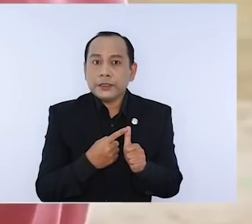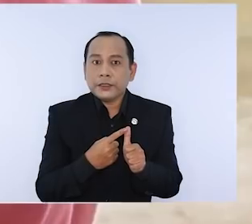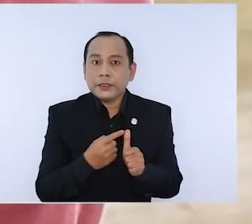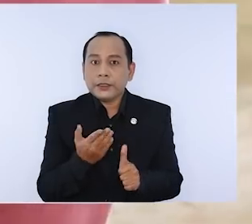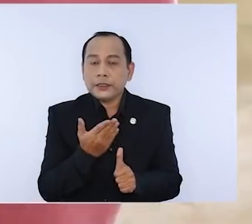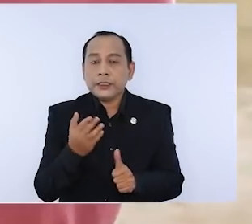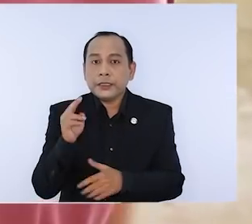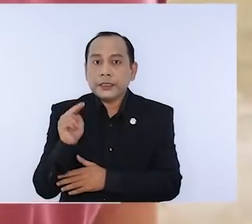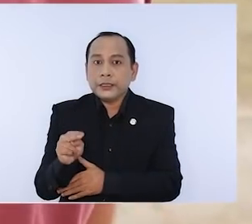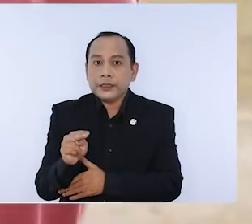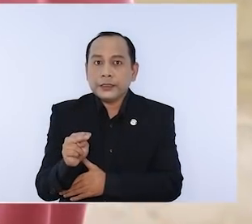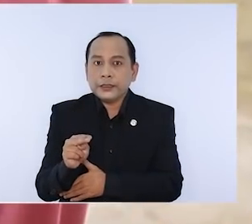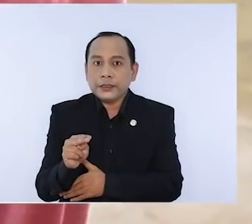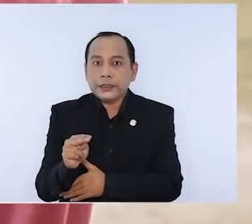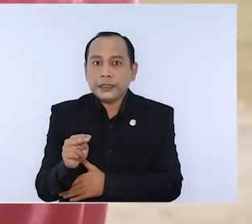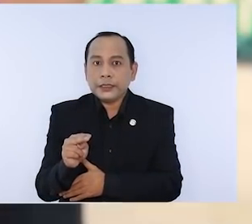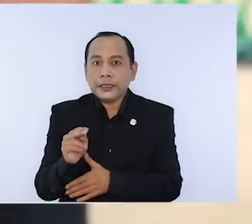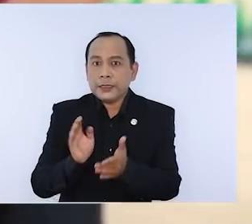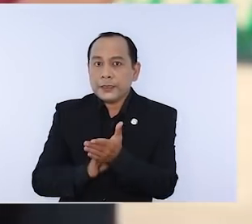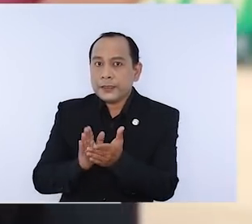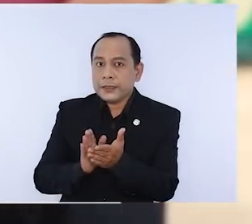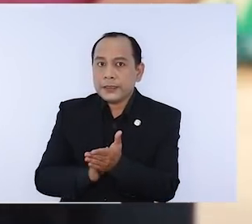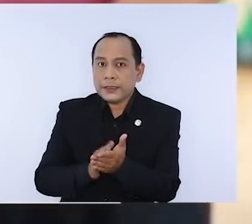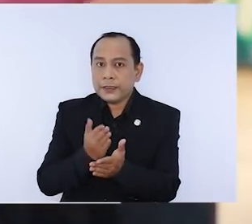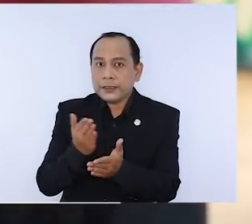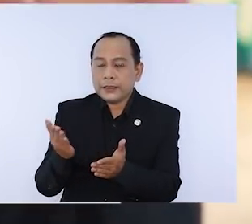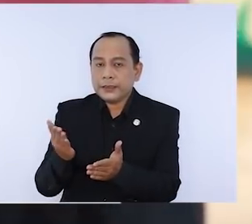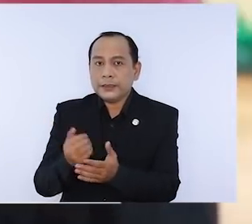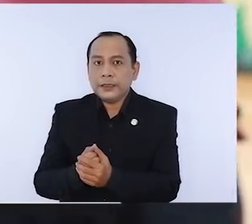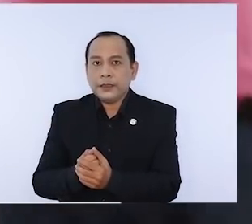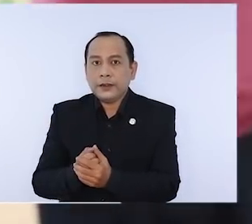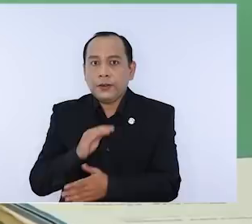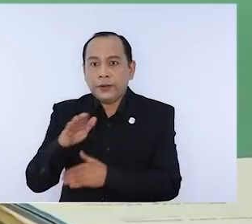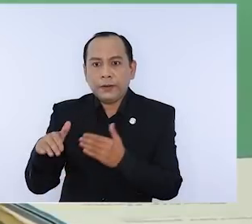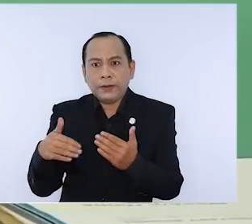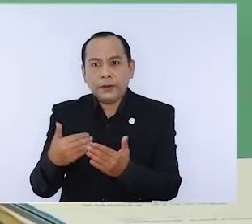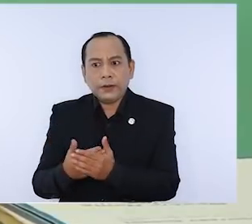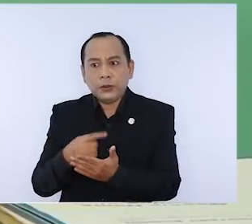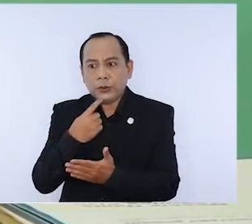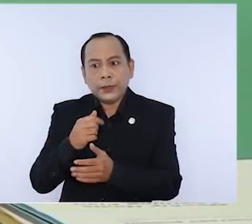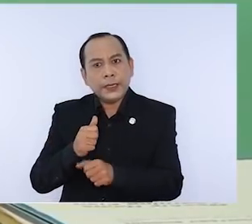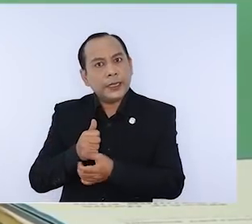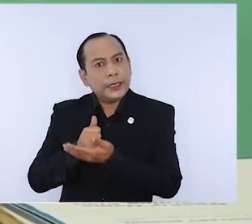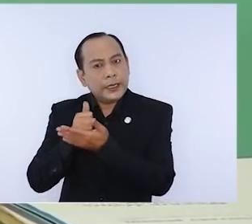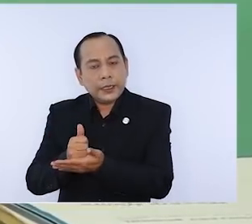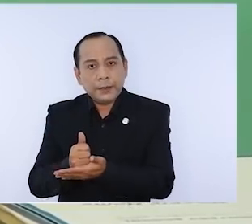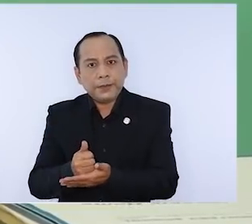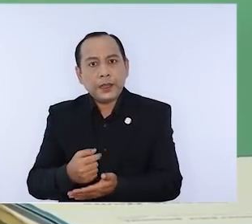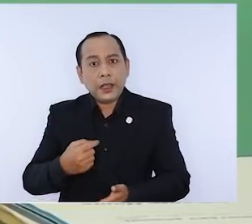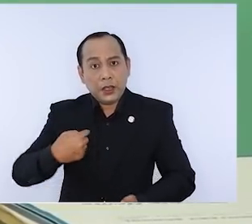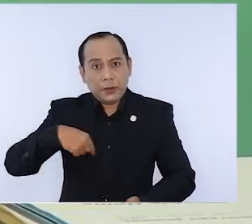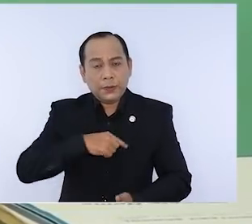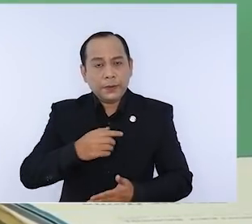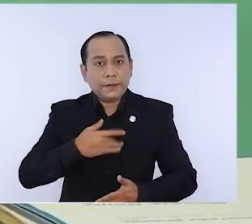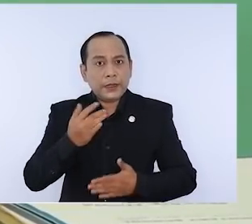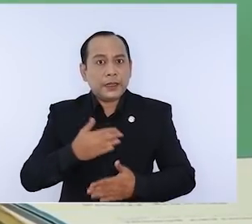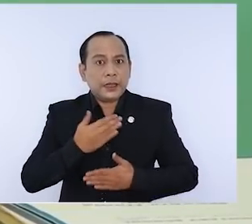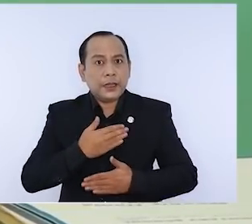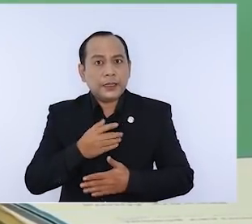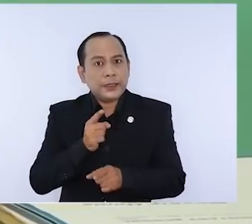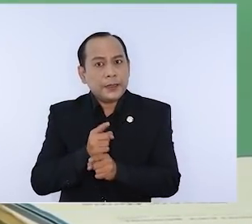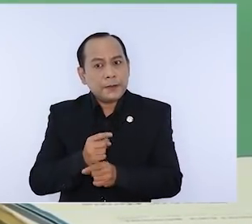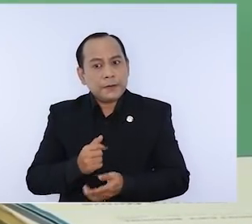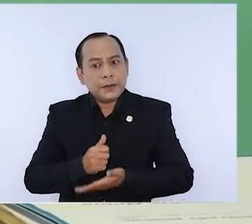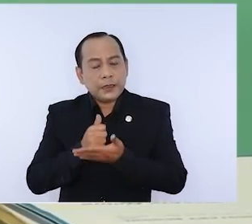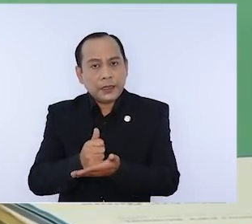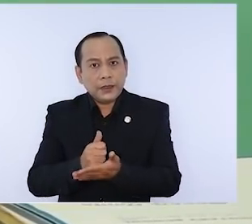Una-una, kailangan ng mga paaralan, yung mga binibiring tulong. At natutuwa kami sapagkat may mga tao katulad ninyo na may